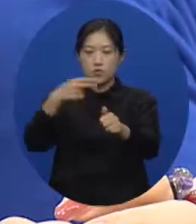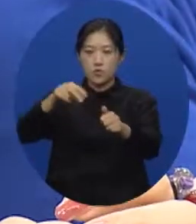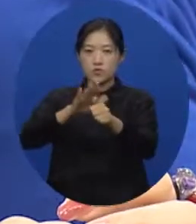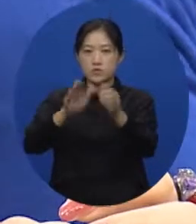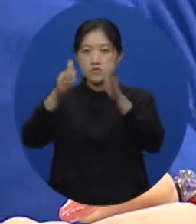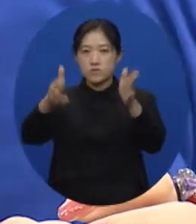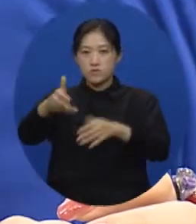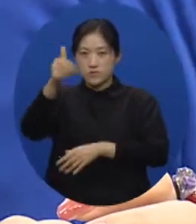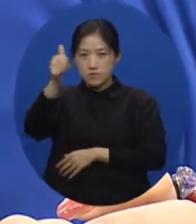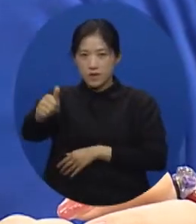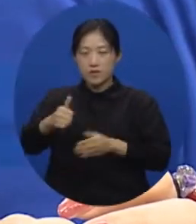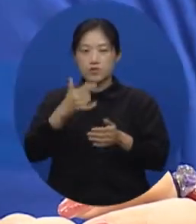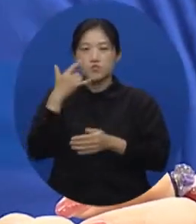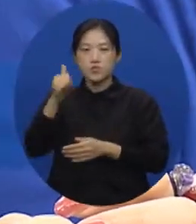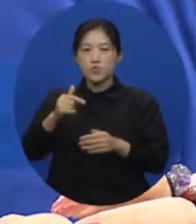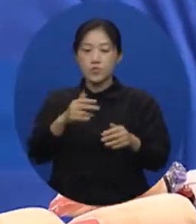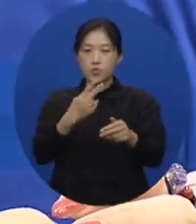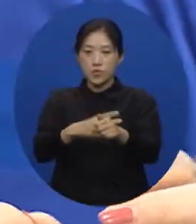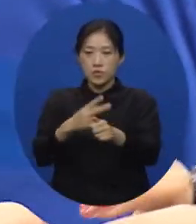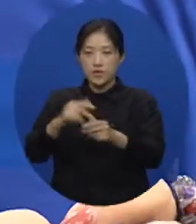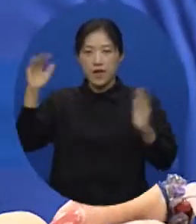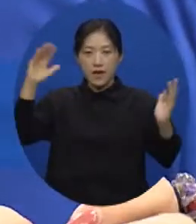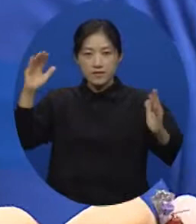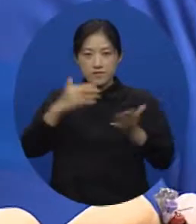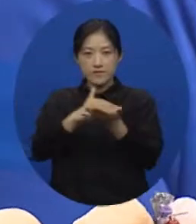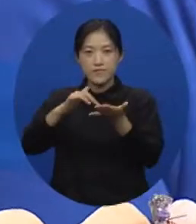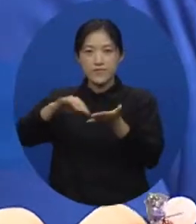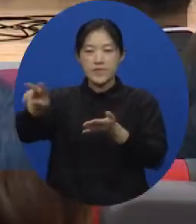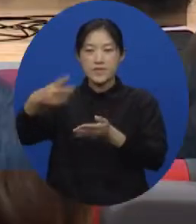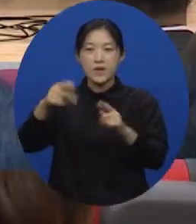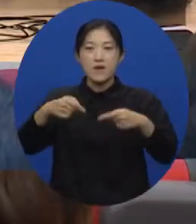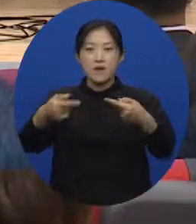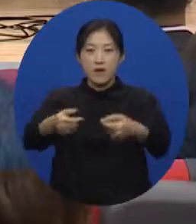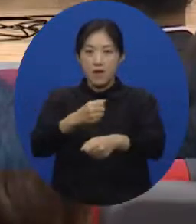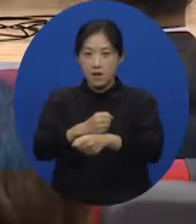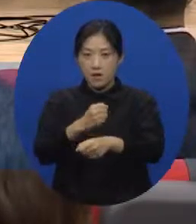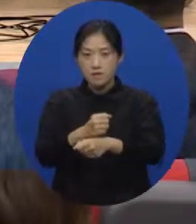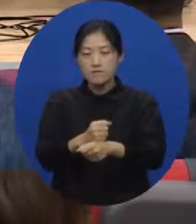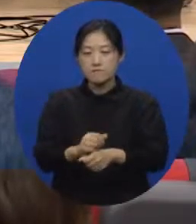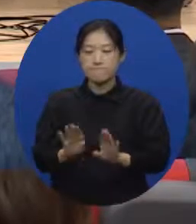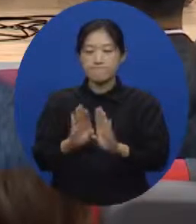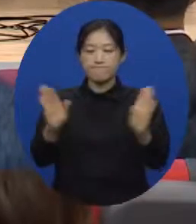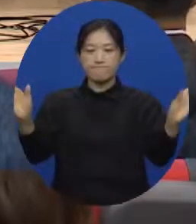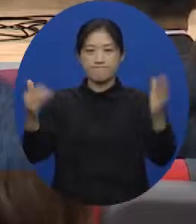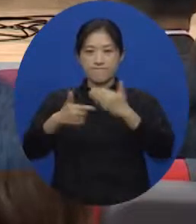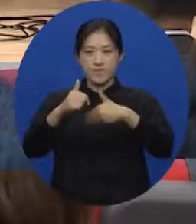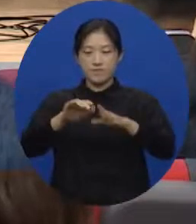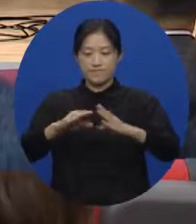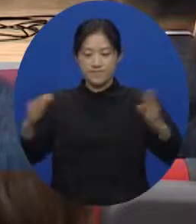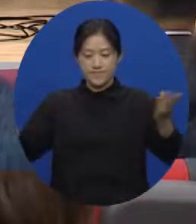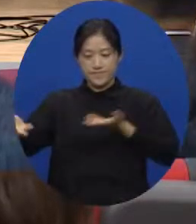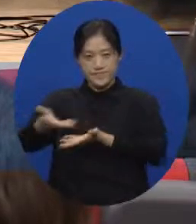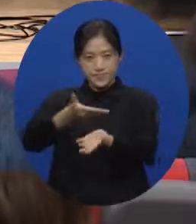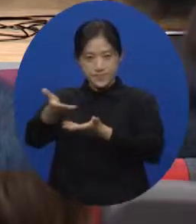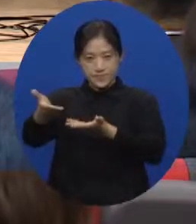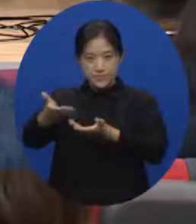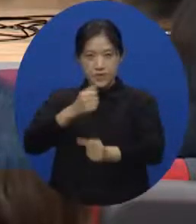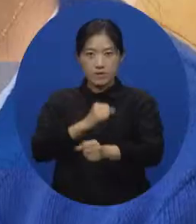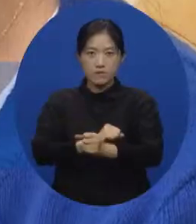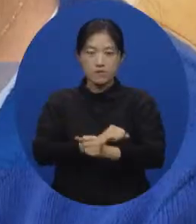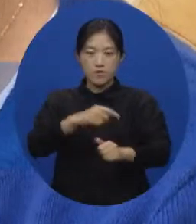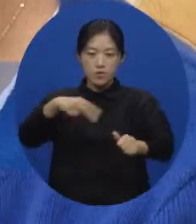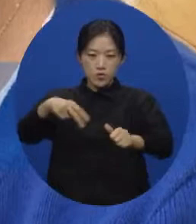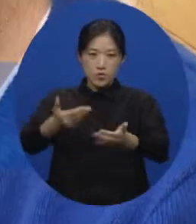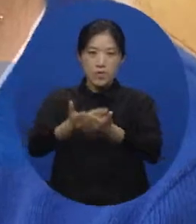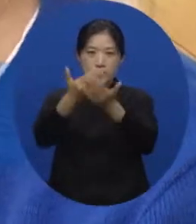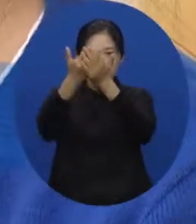화성오산교육지원청 교육장과 학부모, 교사, 학생 등 200여 명이 참석해 열린 마음으로 오산의 교육